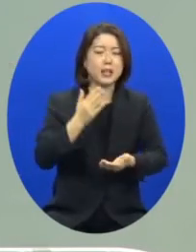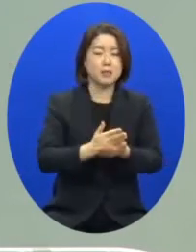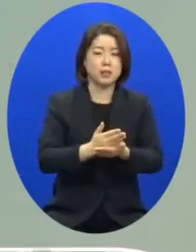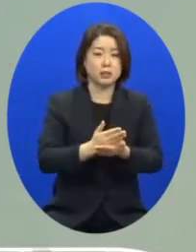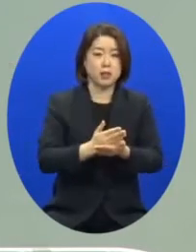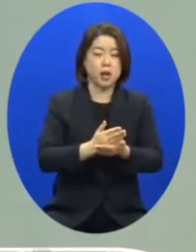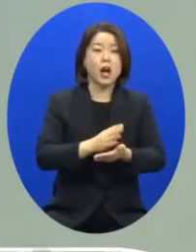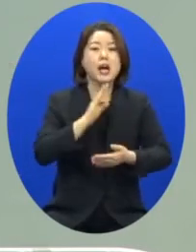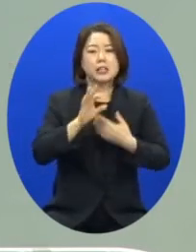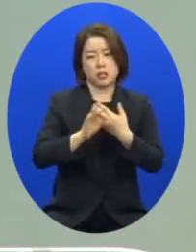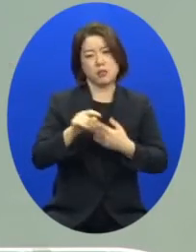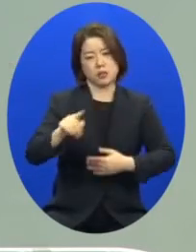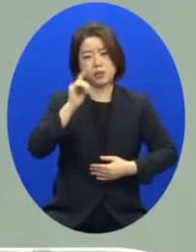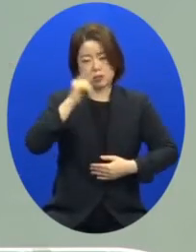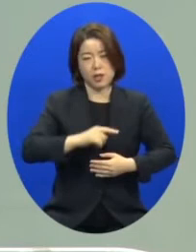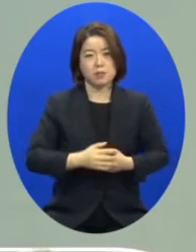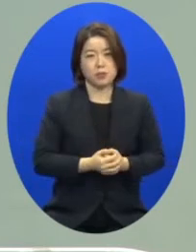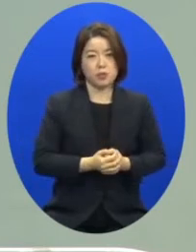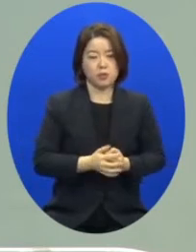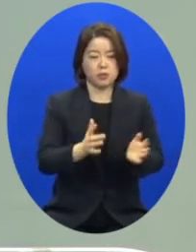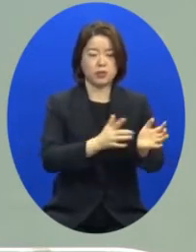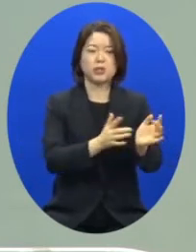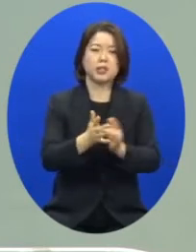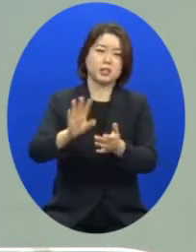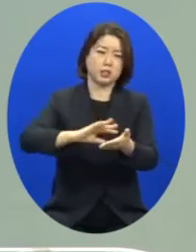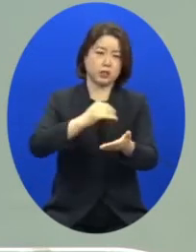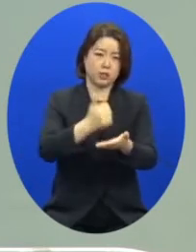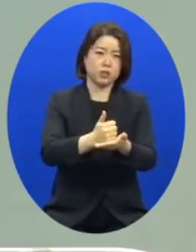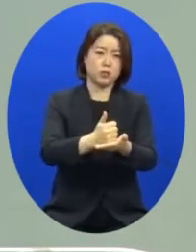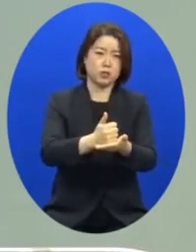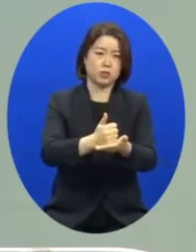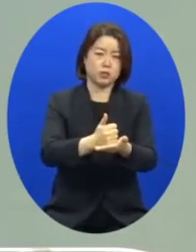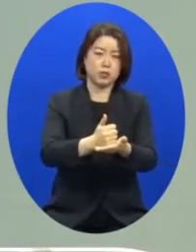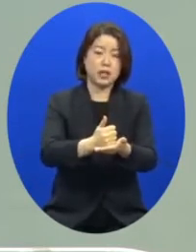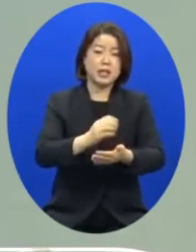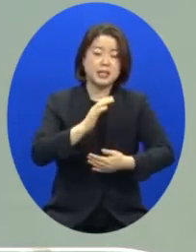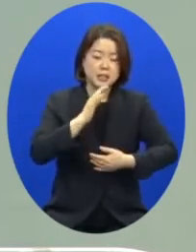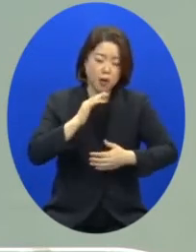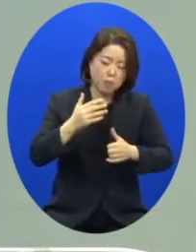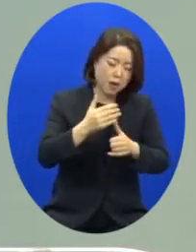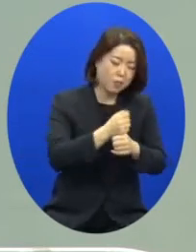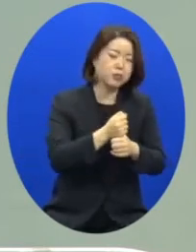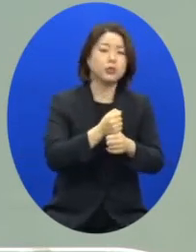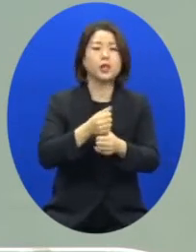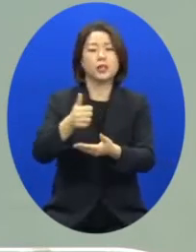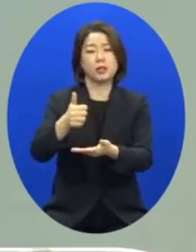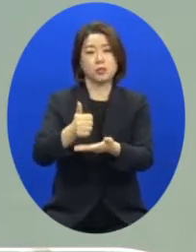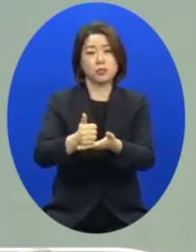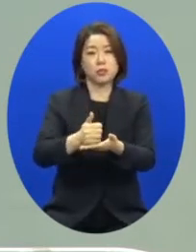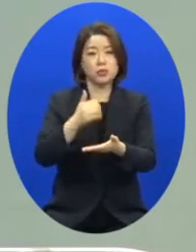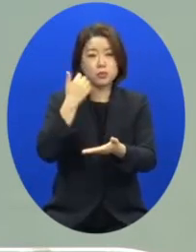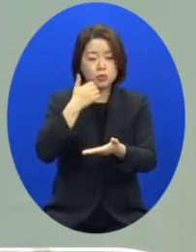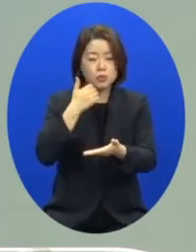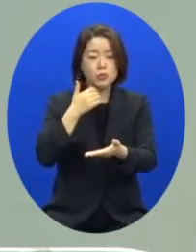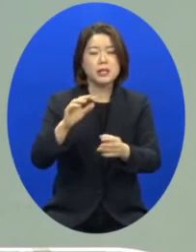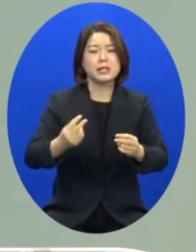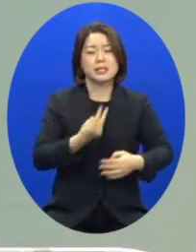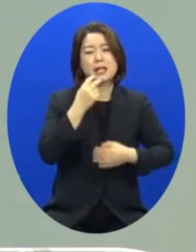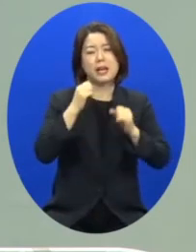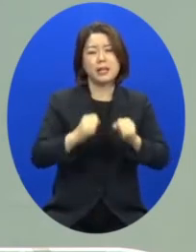줘 예수 그리스도 였어요 정말 붙들어야 될 뿐 살아계신 주님